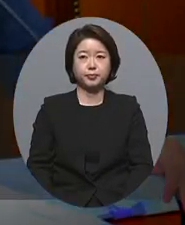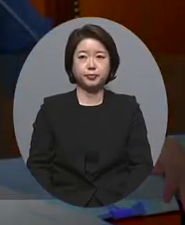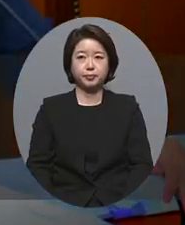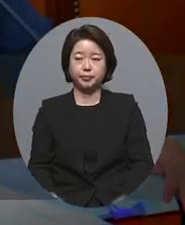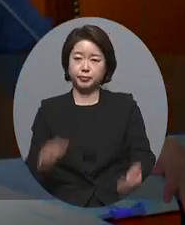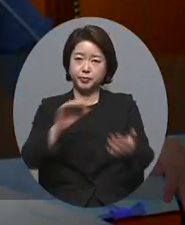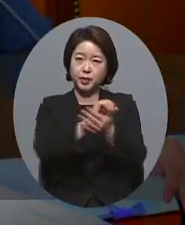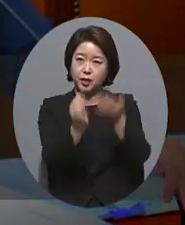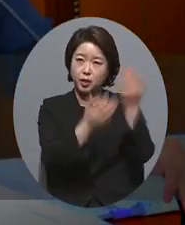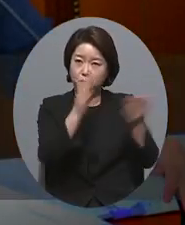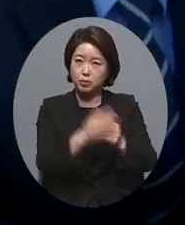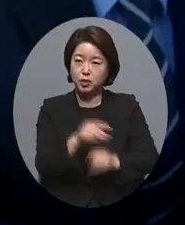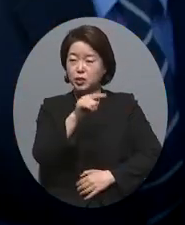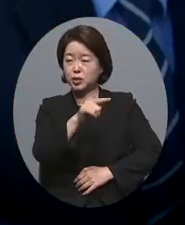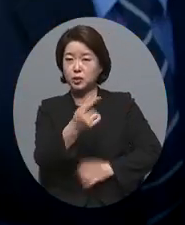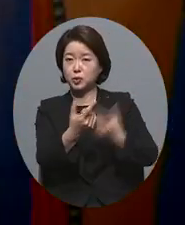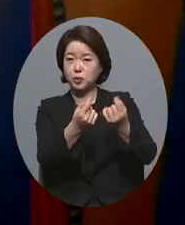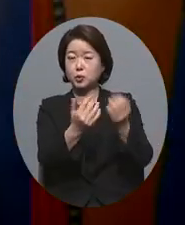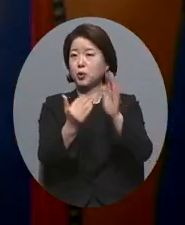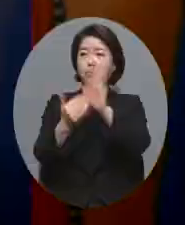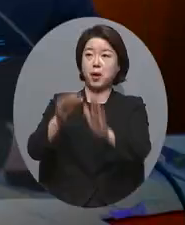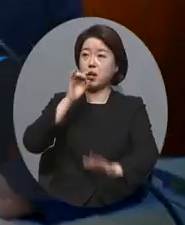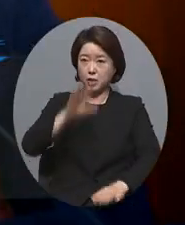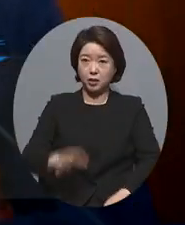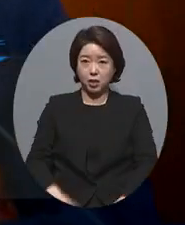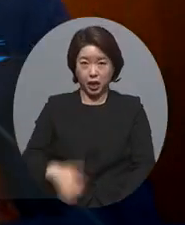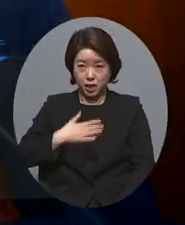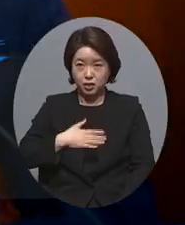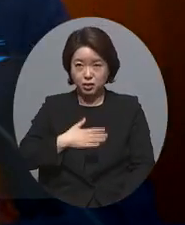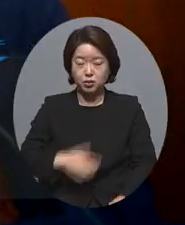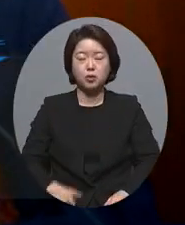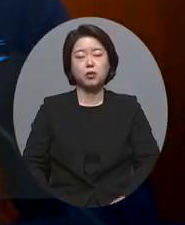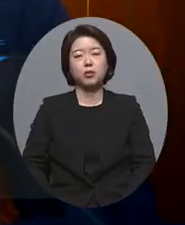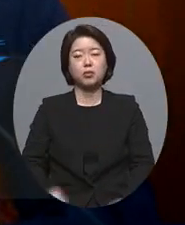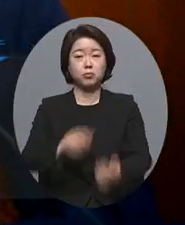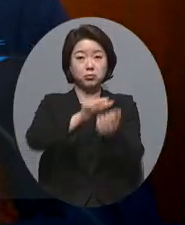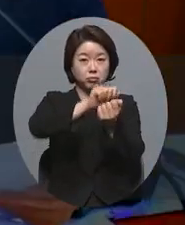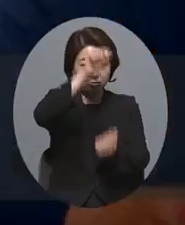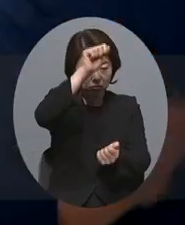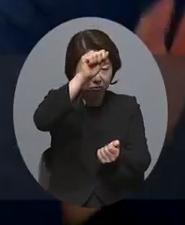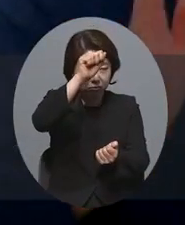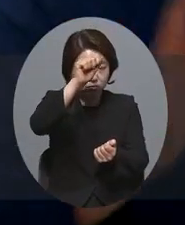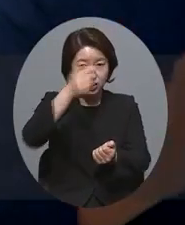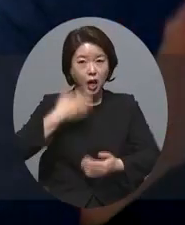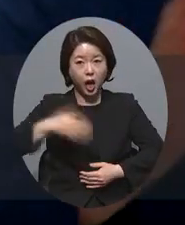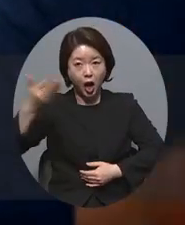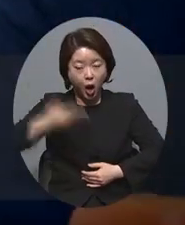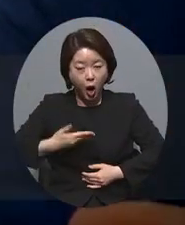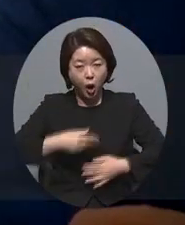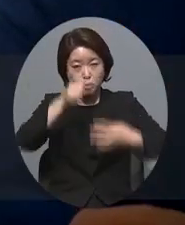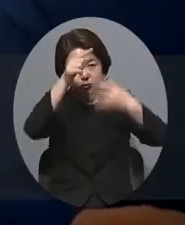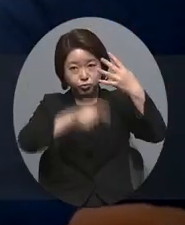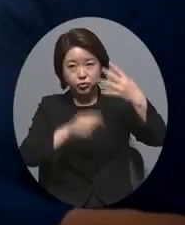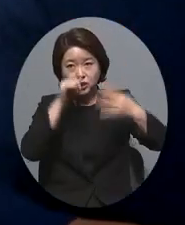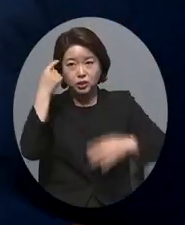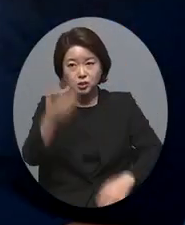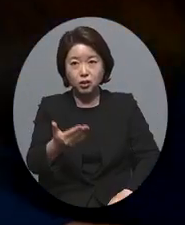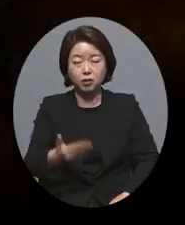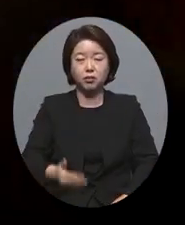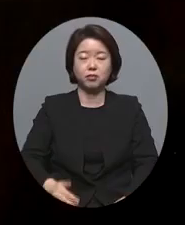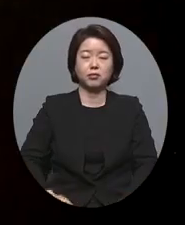압수수색을 저렇게 받으면 안 되는 겁니다. 기본이. 아시죠? 압수수색 영장을 제시한 절차 있었습니까? 아니, 거기 맞는 거 화면 있지 않습니까?